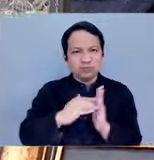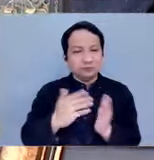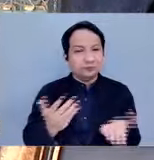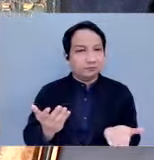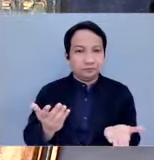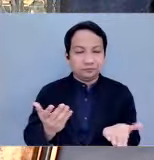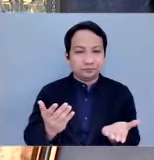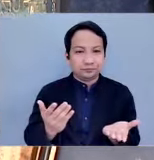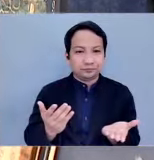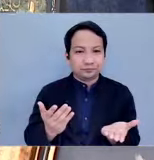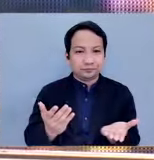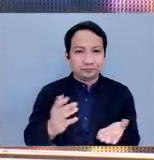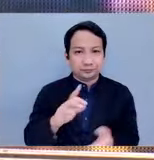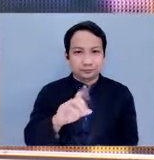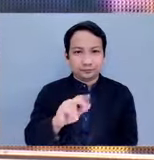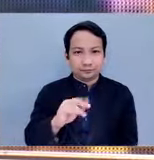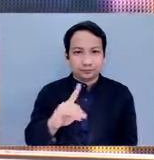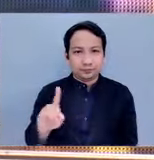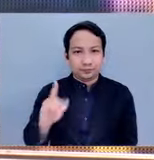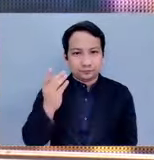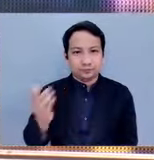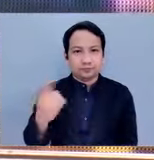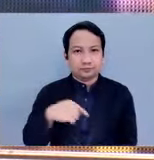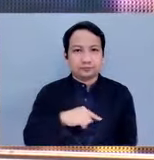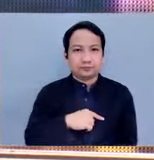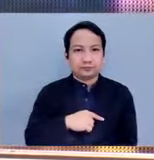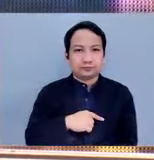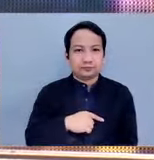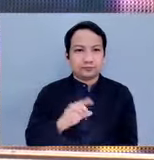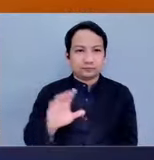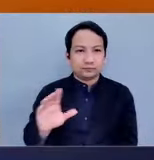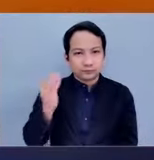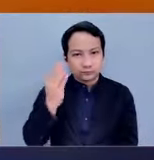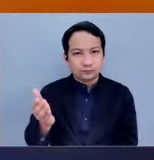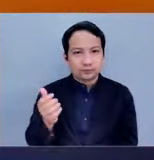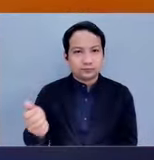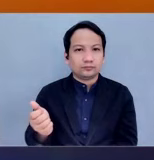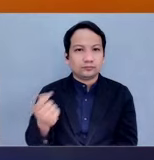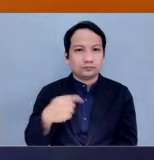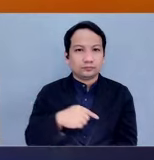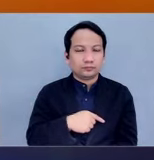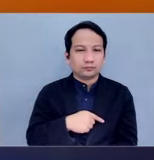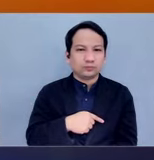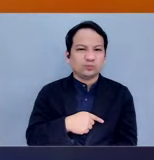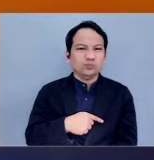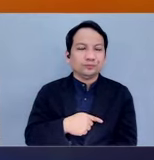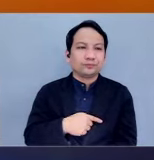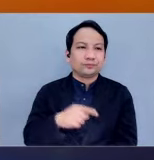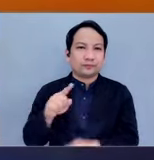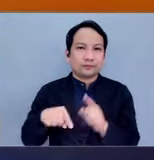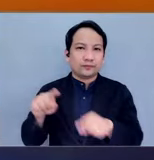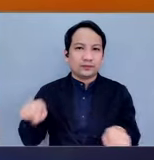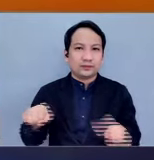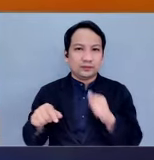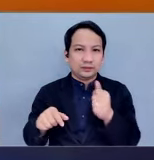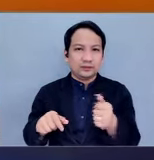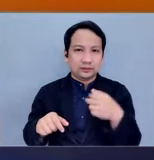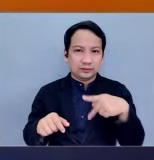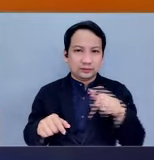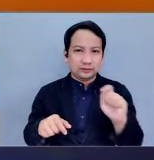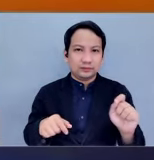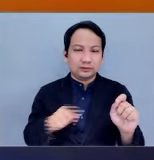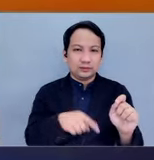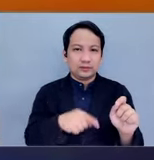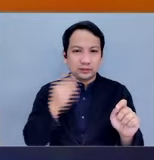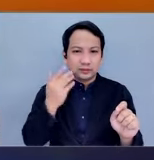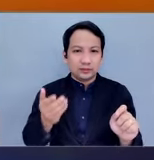some landscapes, other human portraits as well, mga flowers, those kind of settings as well. Okay. Pero iba talaga ang dating ng pets eh, for us,